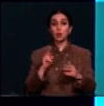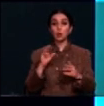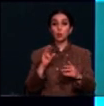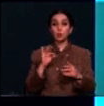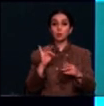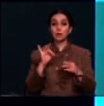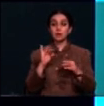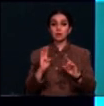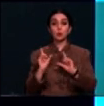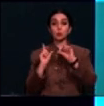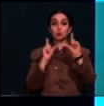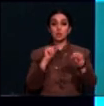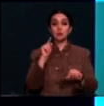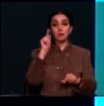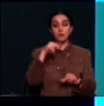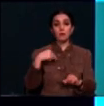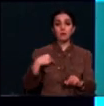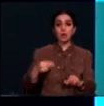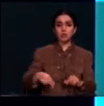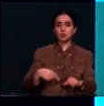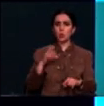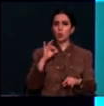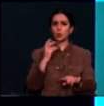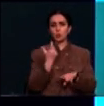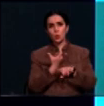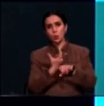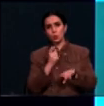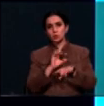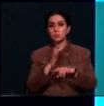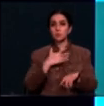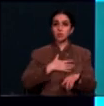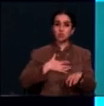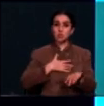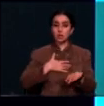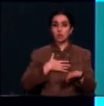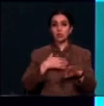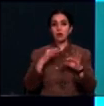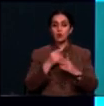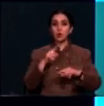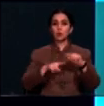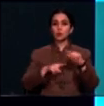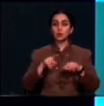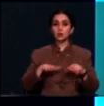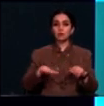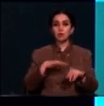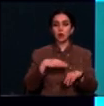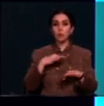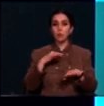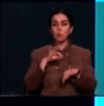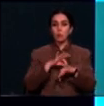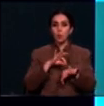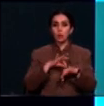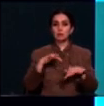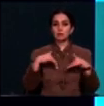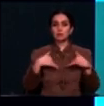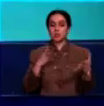за границу, во Францию. Но он очень глубоко переживает разрыв с родиной. Боль и тоска по